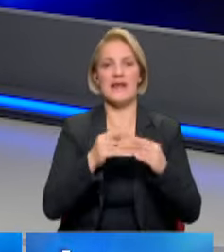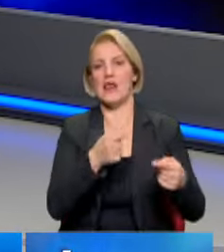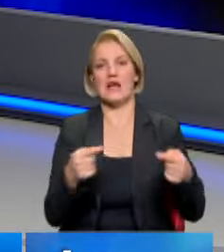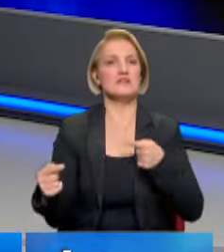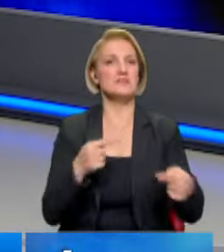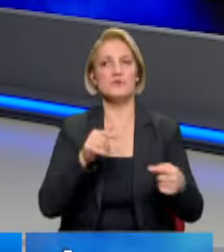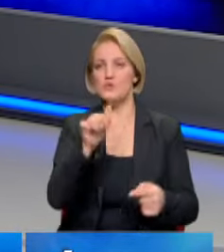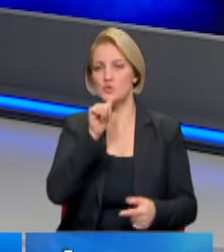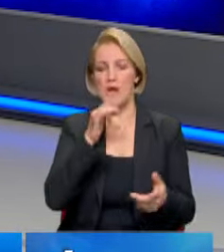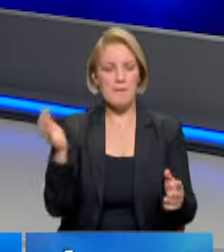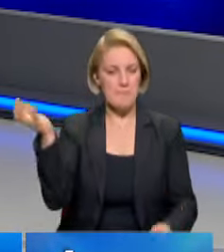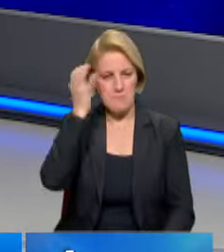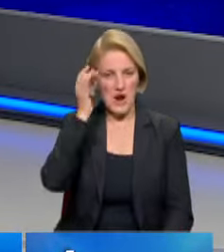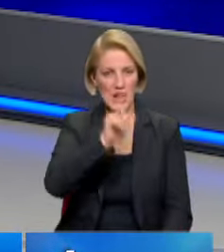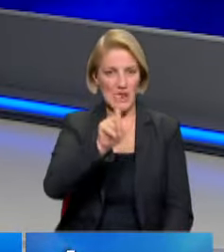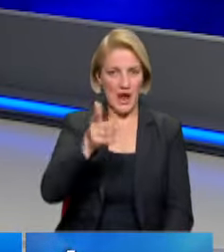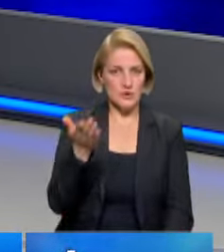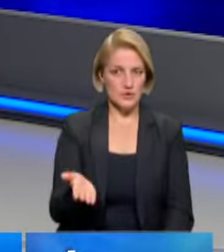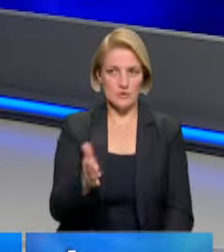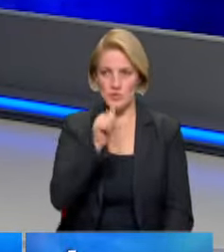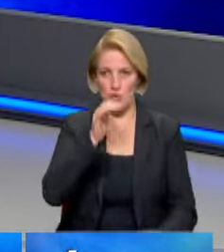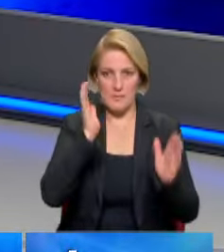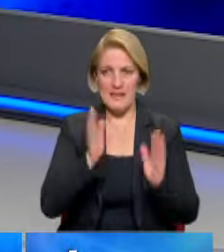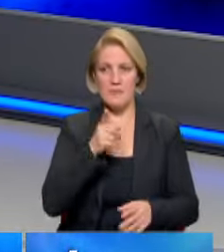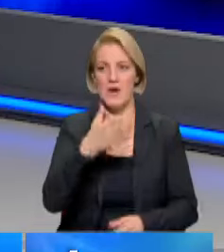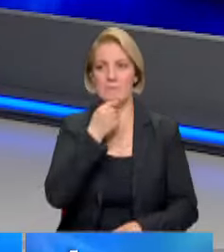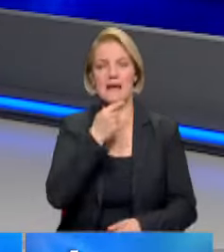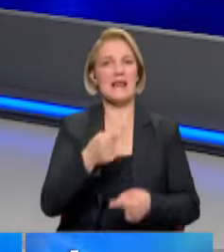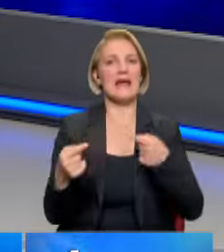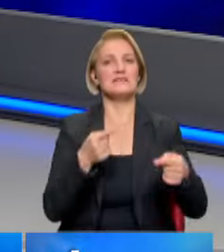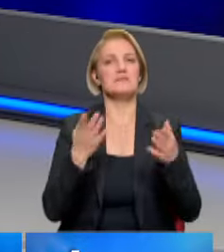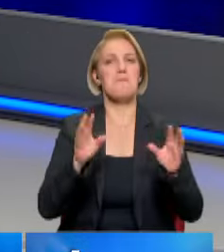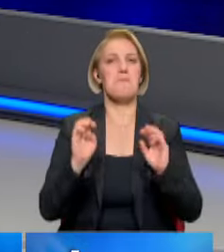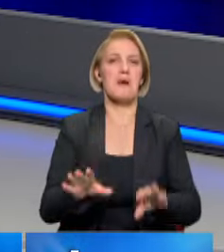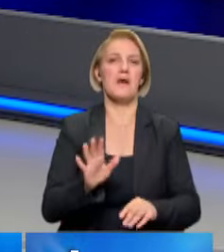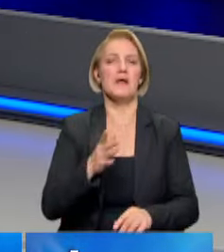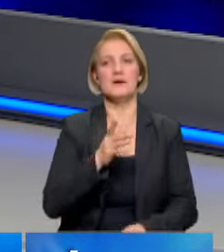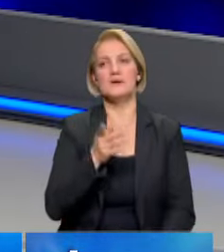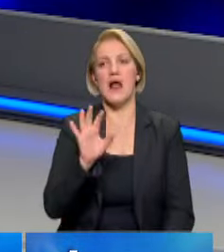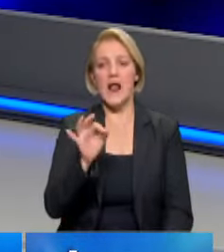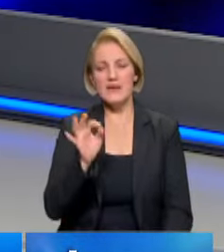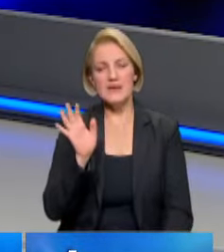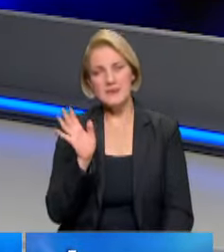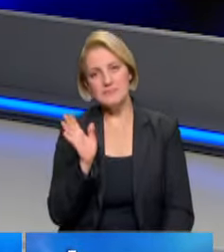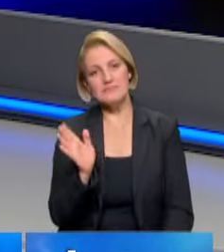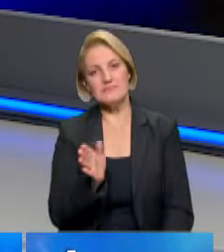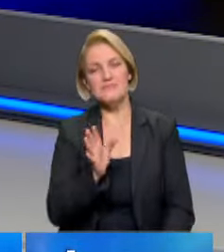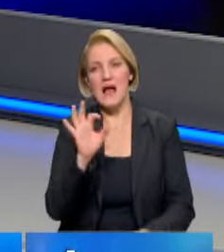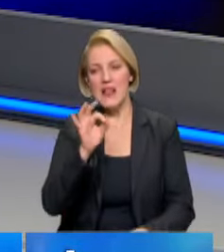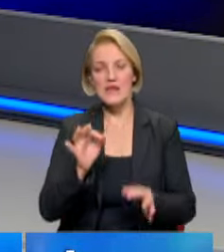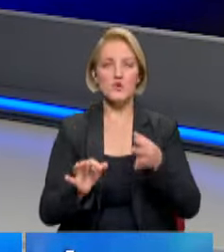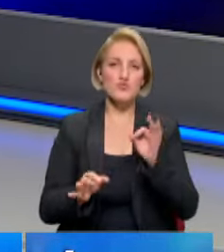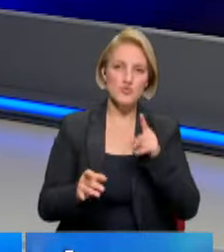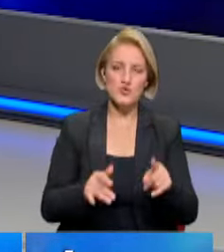eksilmiş. Su en temel ihtiyaç. Bu bile emekliden eksilmiş. Bırakın altını ya da başka şeyleri, altını,